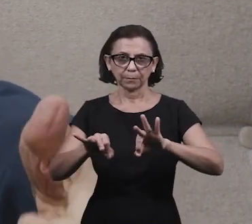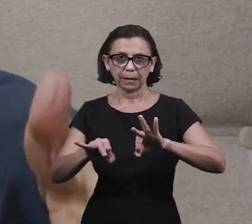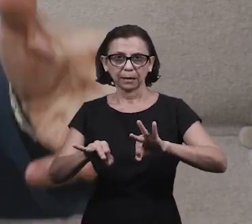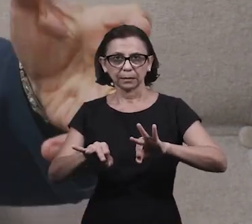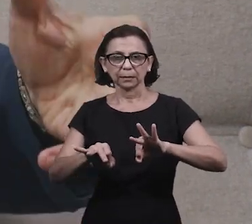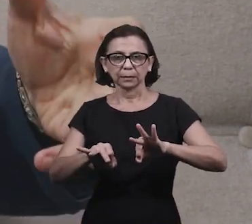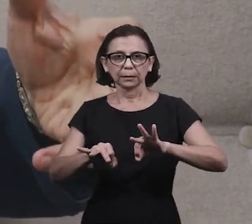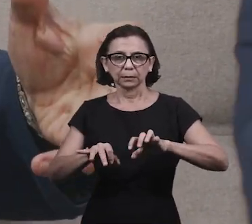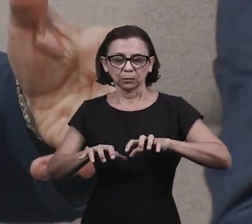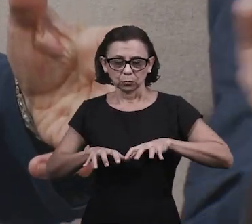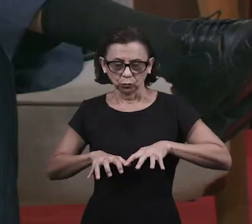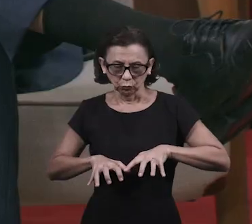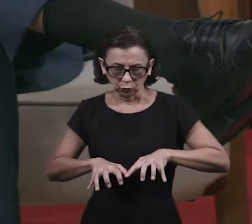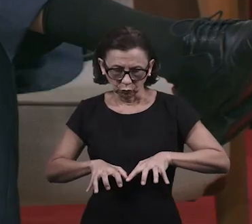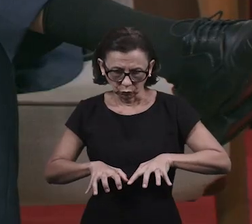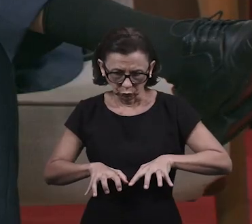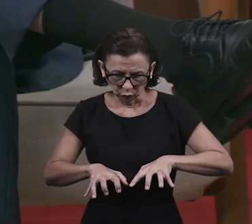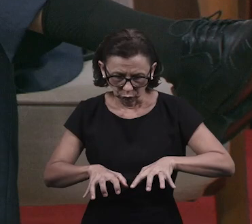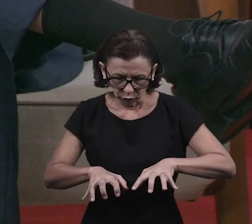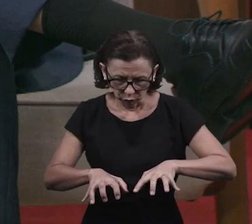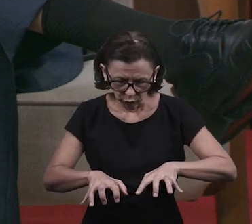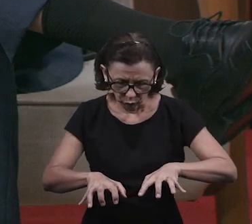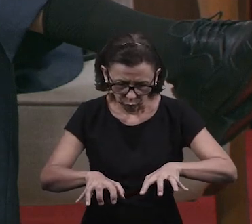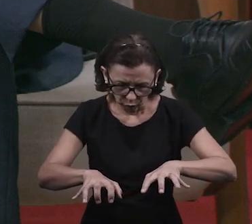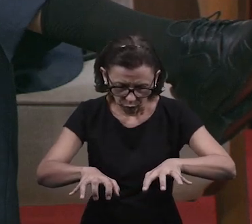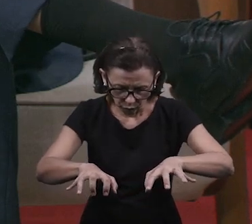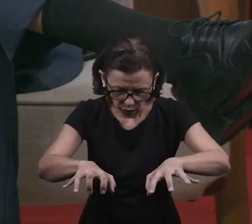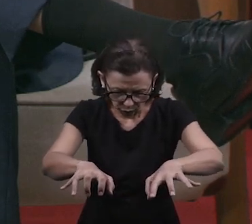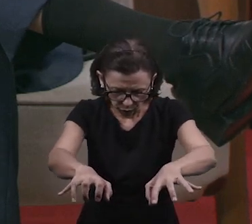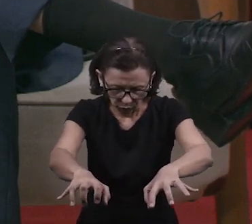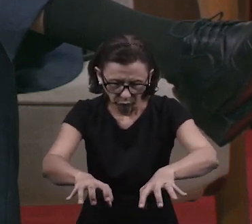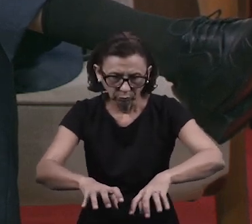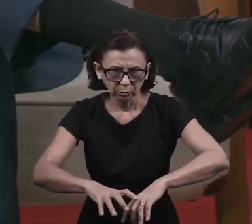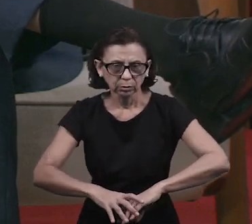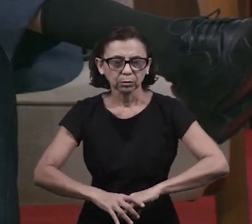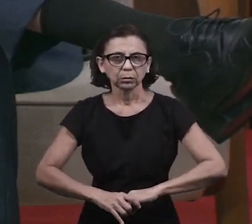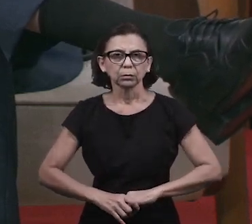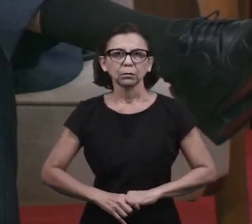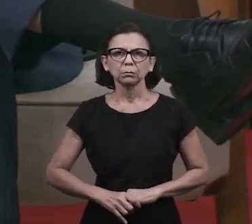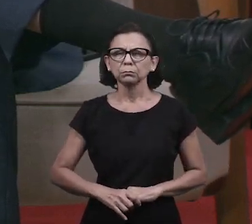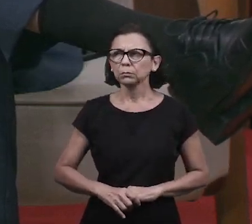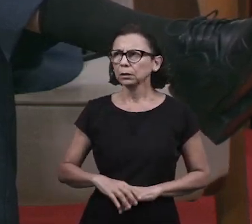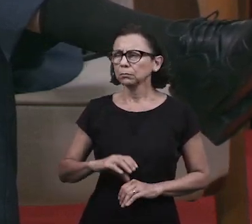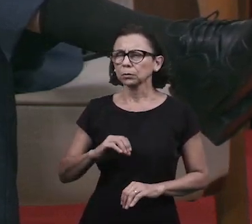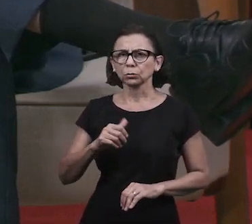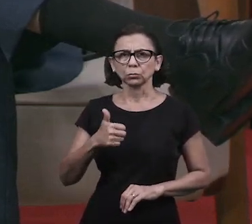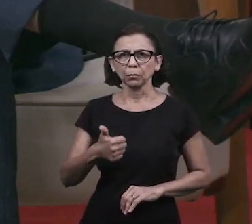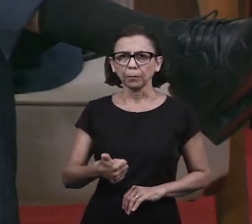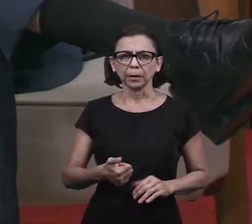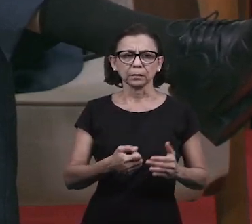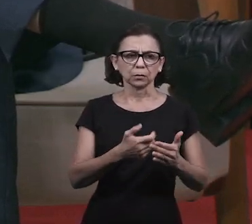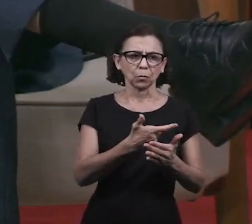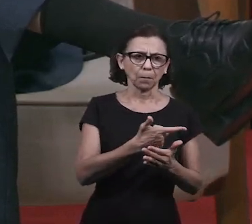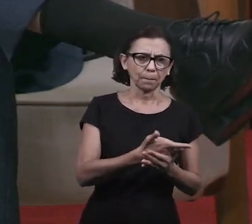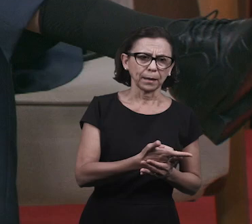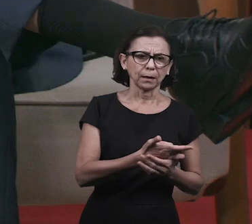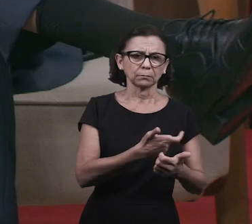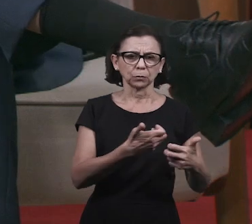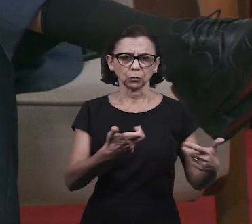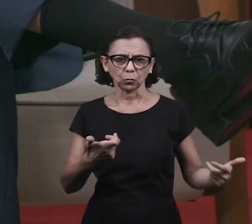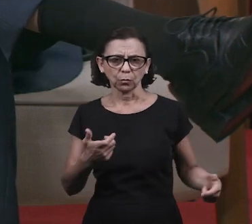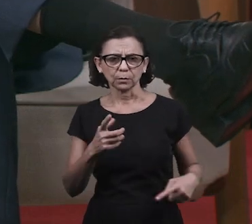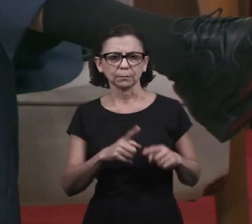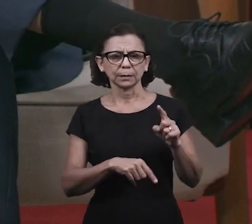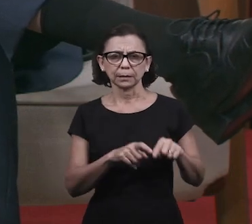qui laboure la terre et on regarde vers le bas. Il n'y a aucun problème. Les personnes